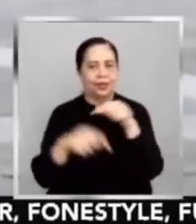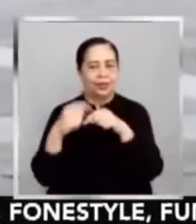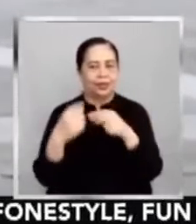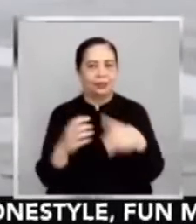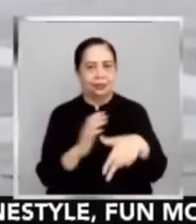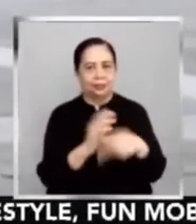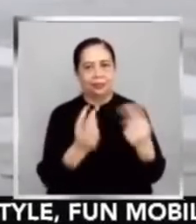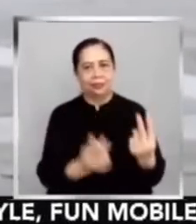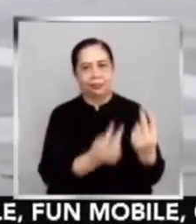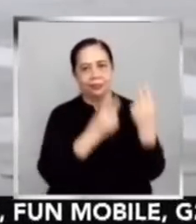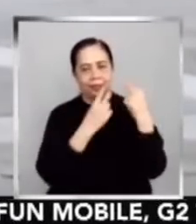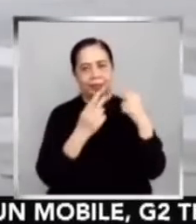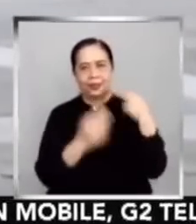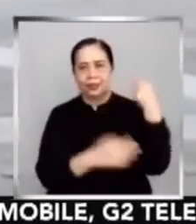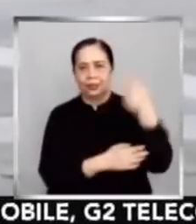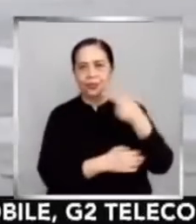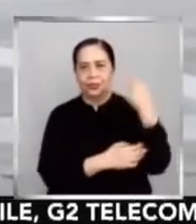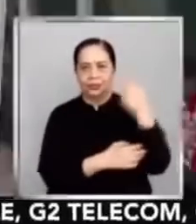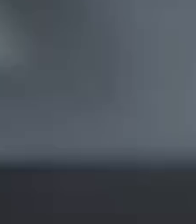seremonya sa report na ito.